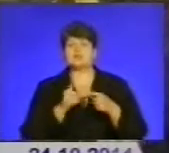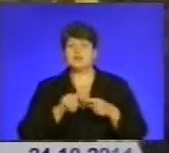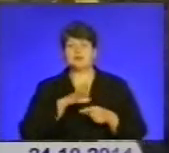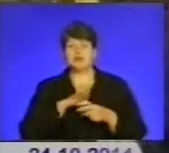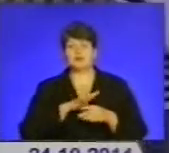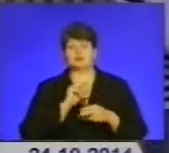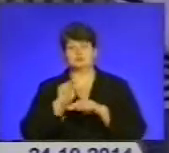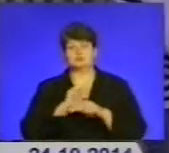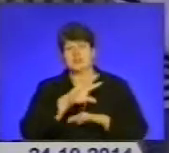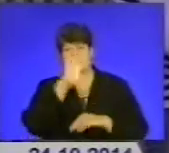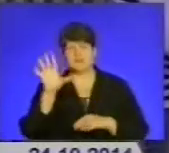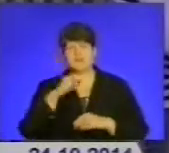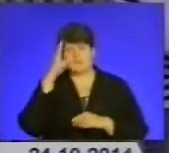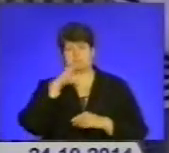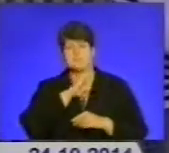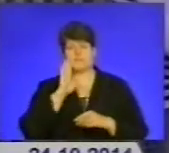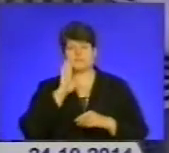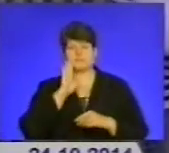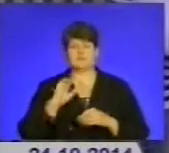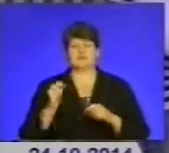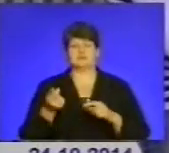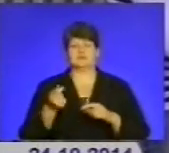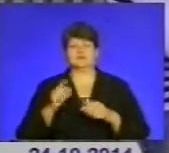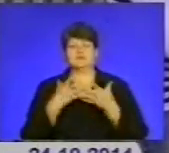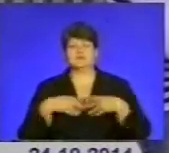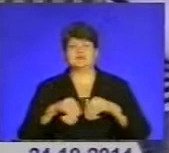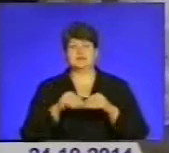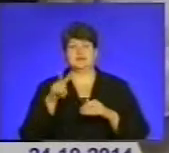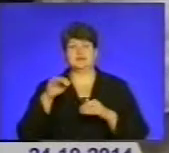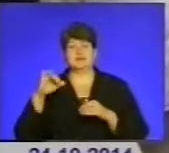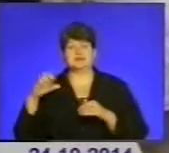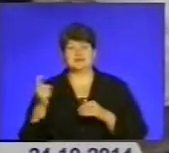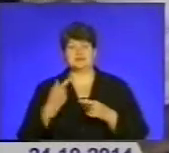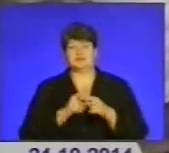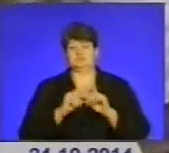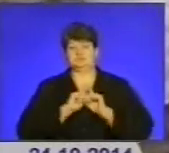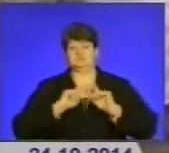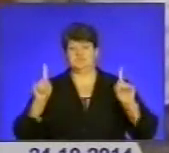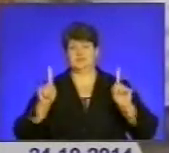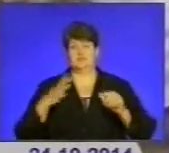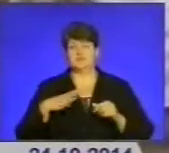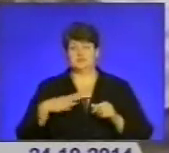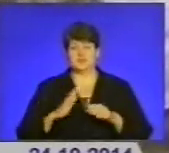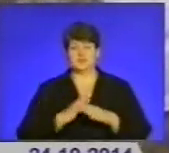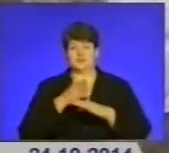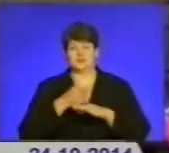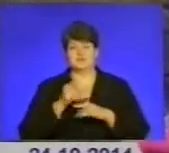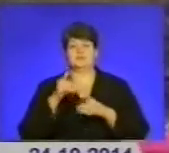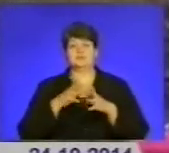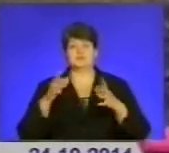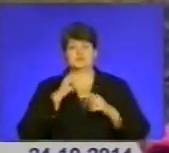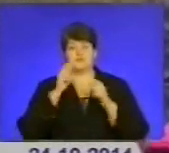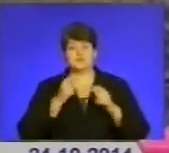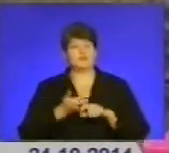уроком для всіх батьків. Для подружжя Лисих приїзд правоохоронців став великим сюрпризом. Вони не очікували гостей, а тим паче з подарунками. Ми